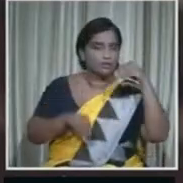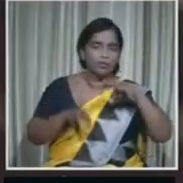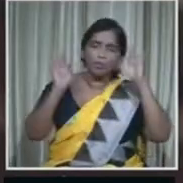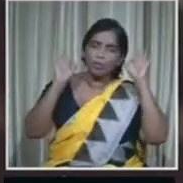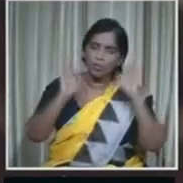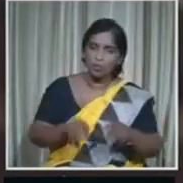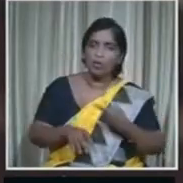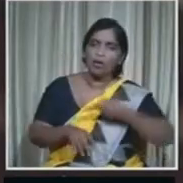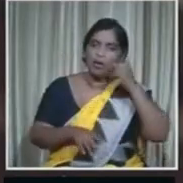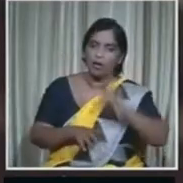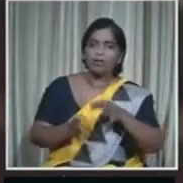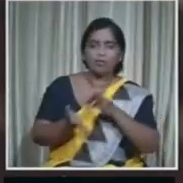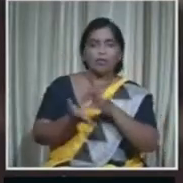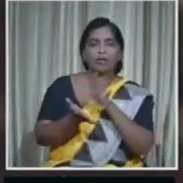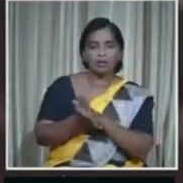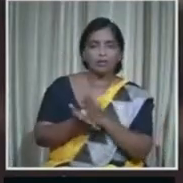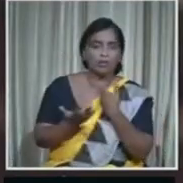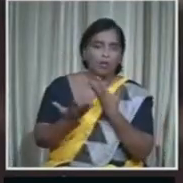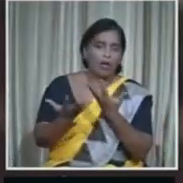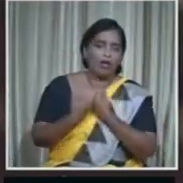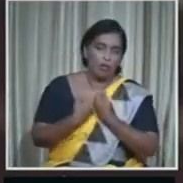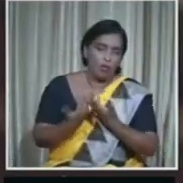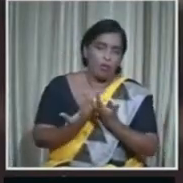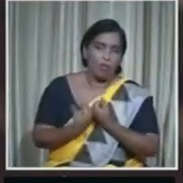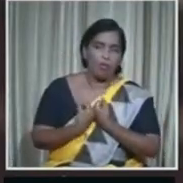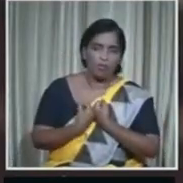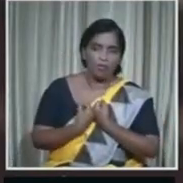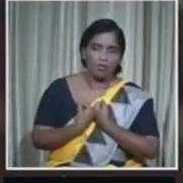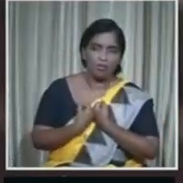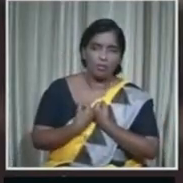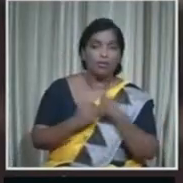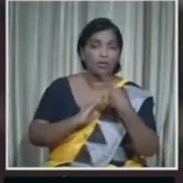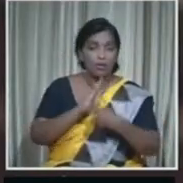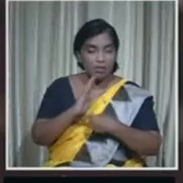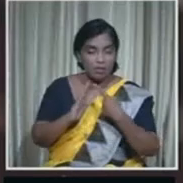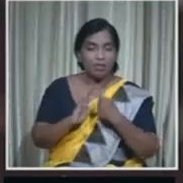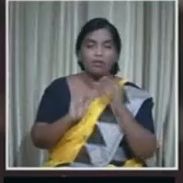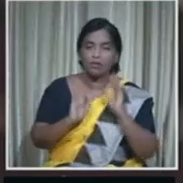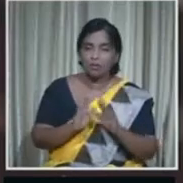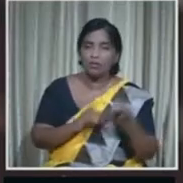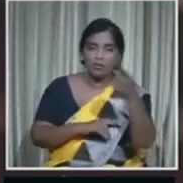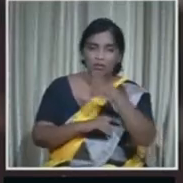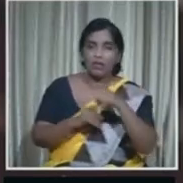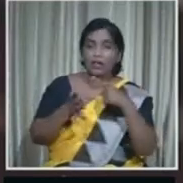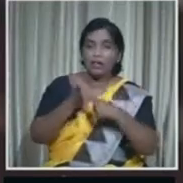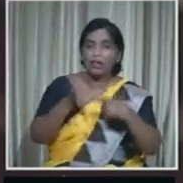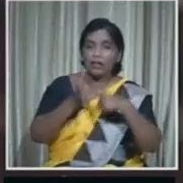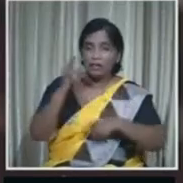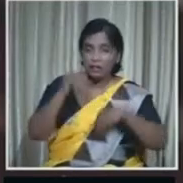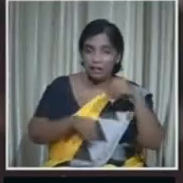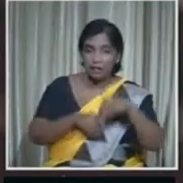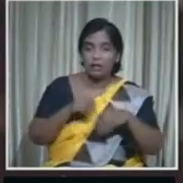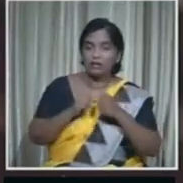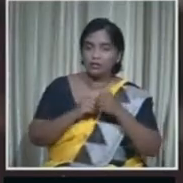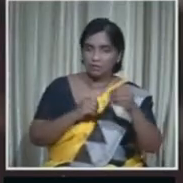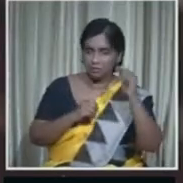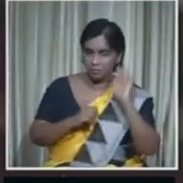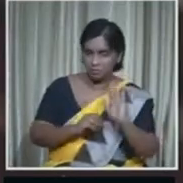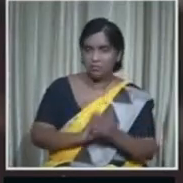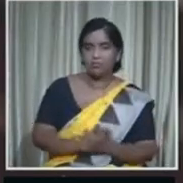මේක අනුමත කරලා දුන්නා. මේක තමයි අපිට අවශ්‍ය වෙන්නේ. රටක් තියෙන්න ඕනේ ඔබතුමාලා දේශපාලනය කරන්න අපි ඔක්කොම දේශපාලනය කරන්න.